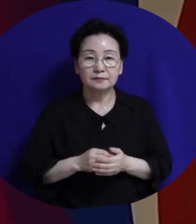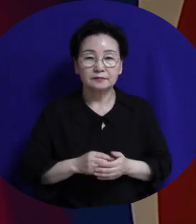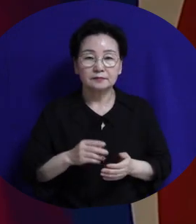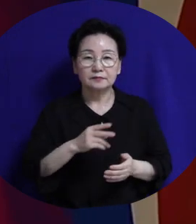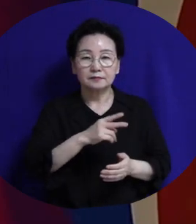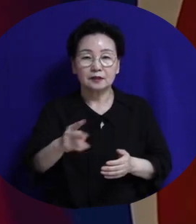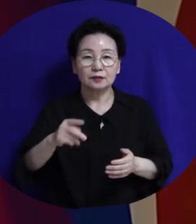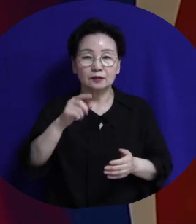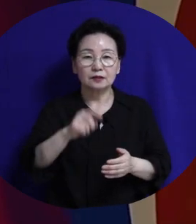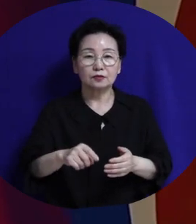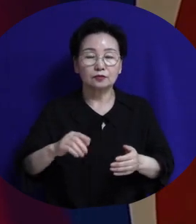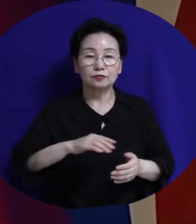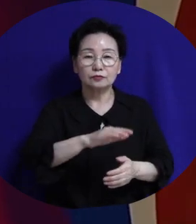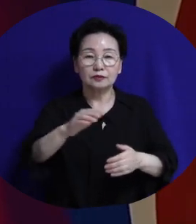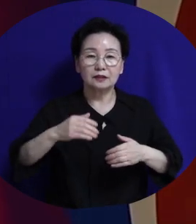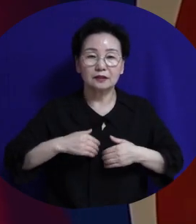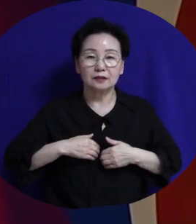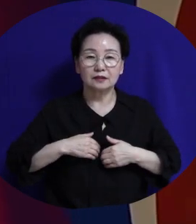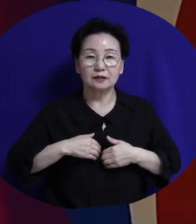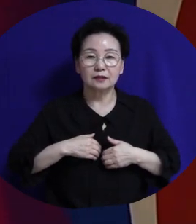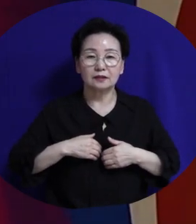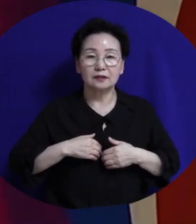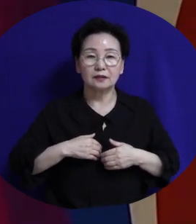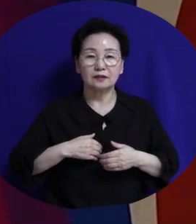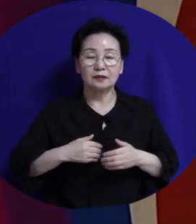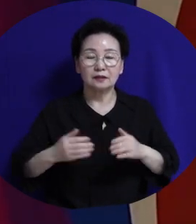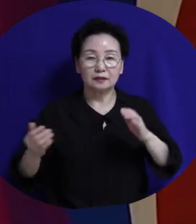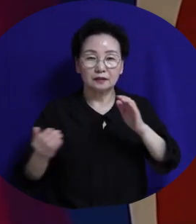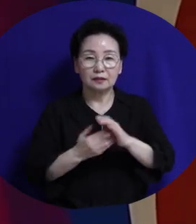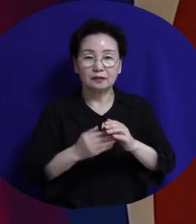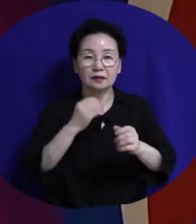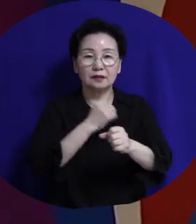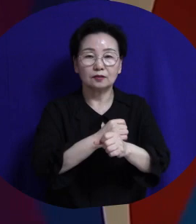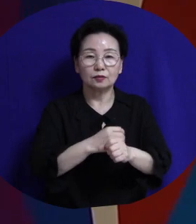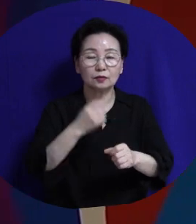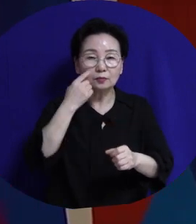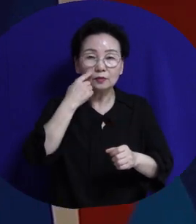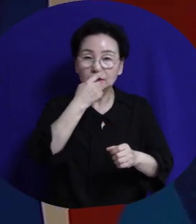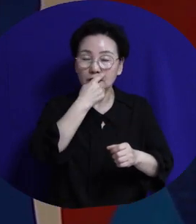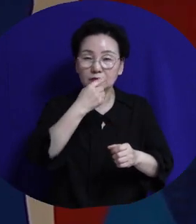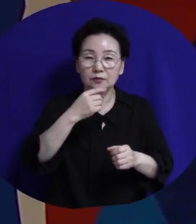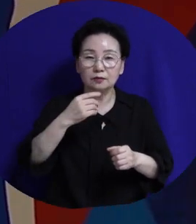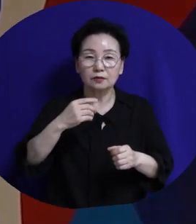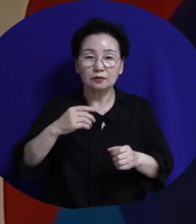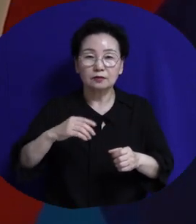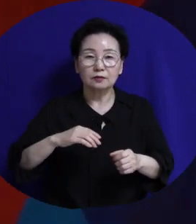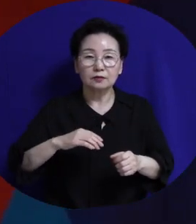곧 이것을 우리에게 이루게 하시고 보증으로 성령을 우리에게 주신 이는 하나입니다.